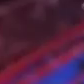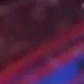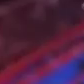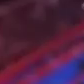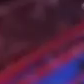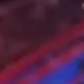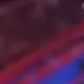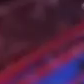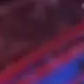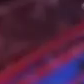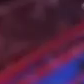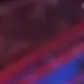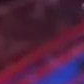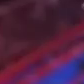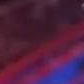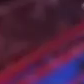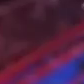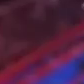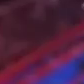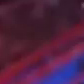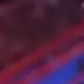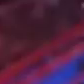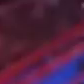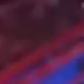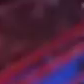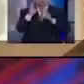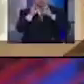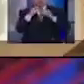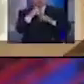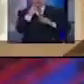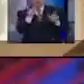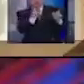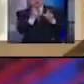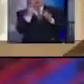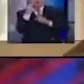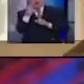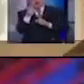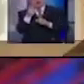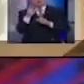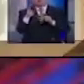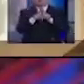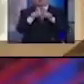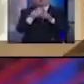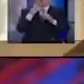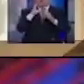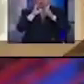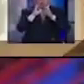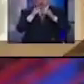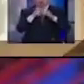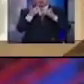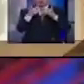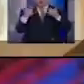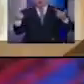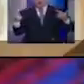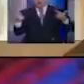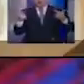des électeurs, les résultats doivent être invalidés. On n'a pas cette loi en Algérie, elle n'existe pas d'ailleurs ce genre de loi dans